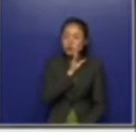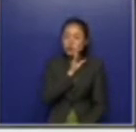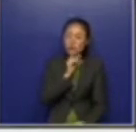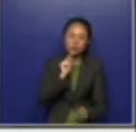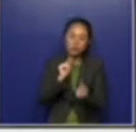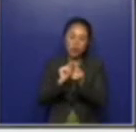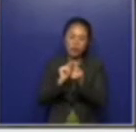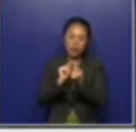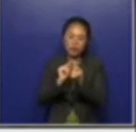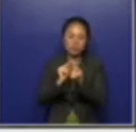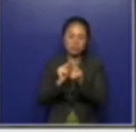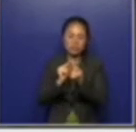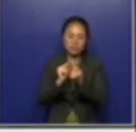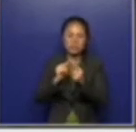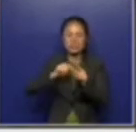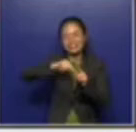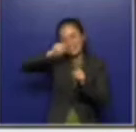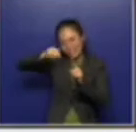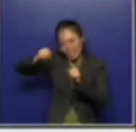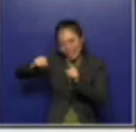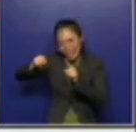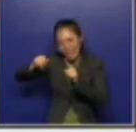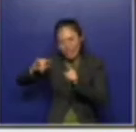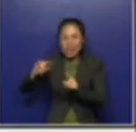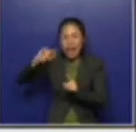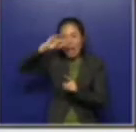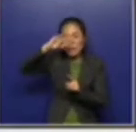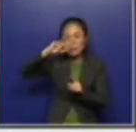เฮิรตซ์ขึ้นมาเนี่ยนะไปจนถึงปัจจุบันนี้เกือ